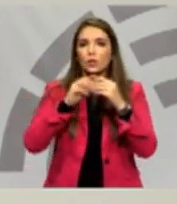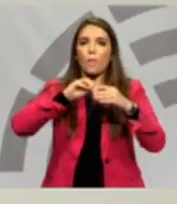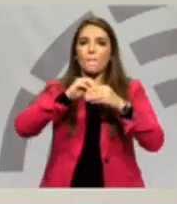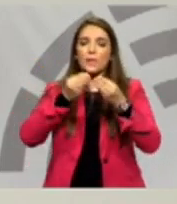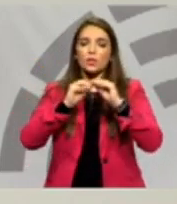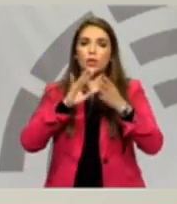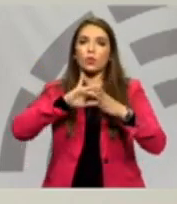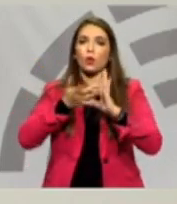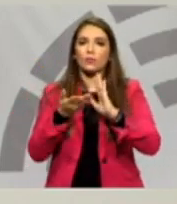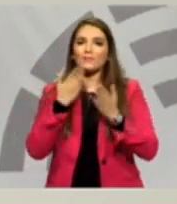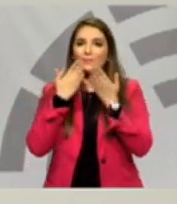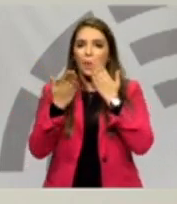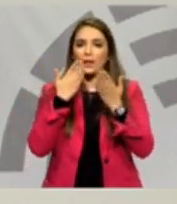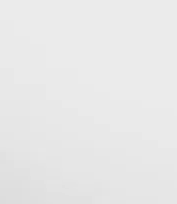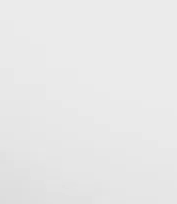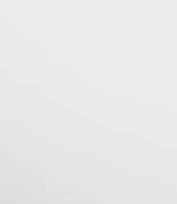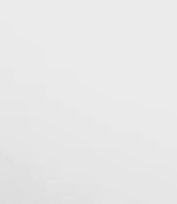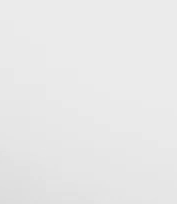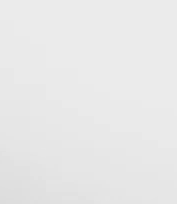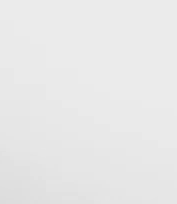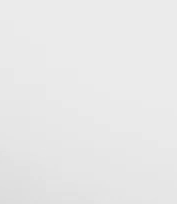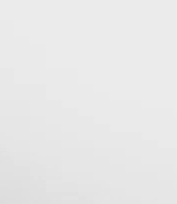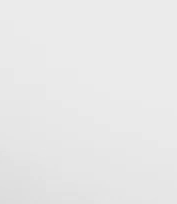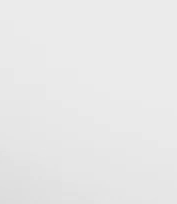الوعود والسلام عليكم ورحمه الله وبركاته